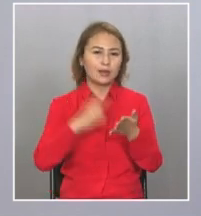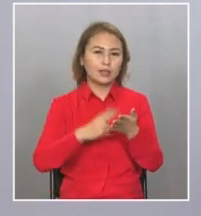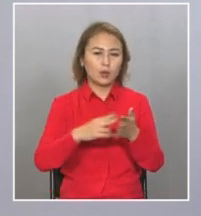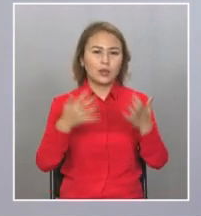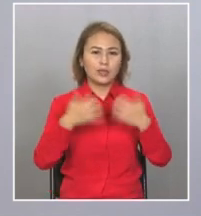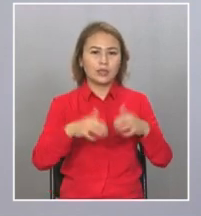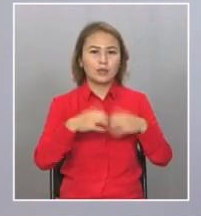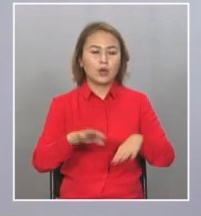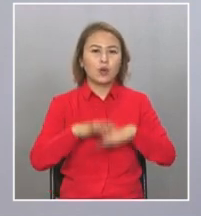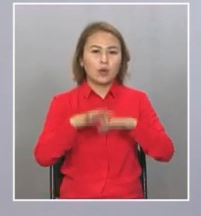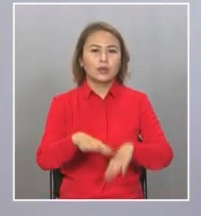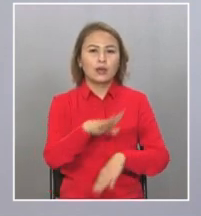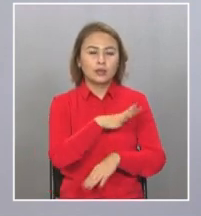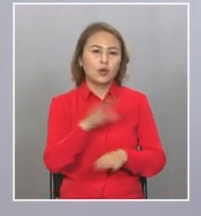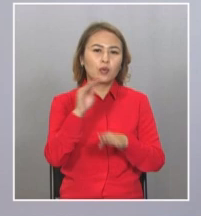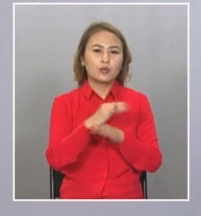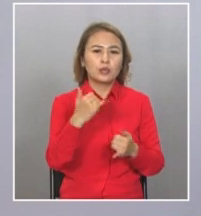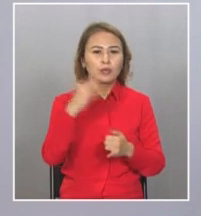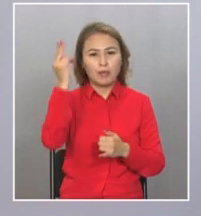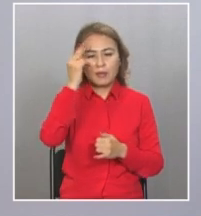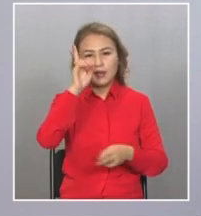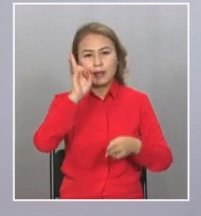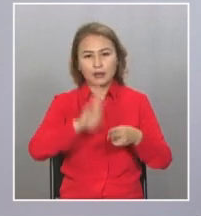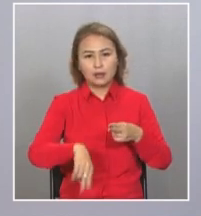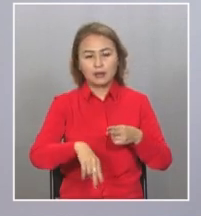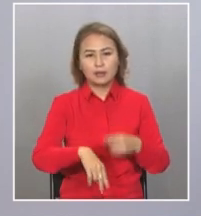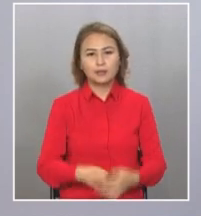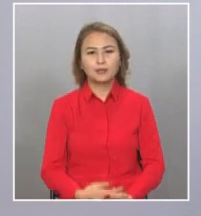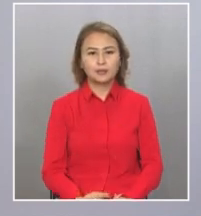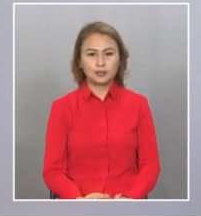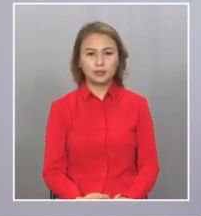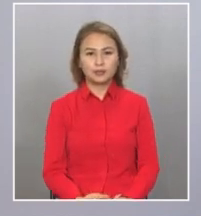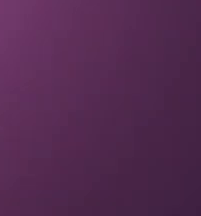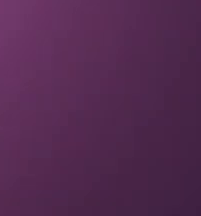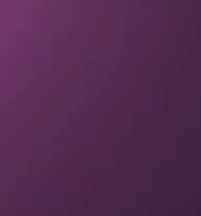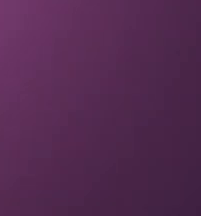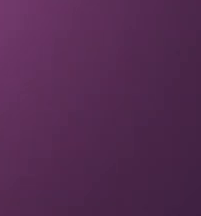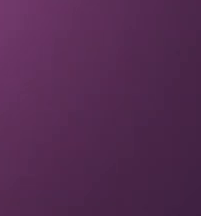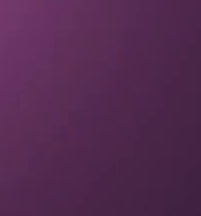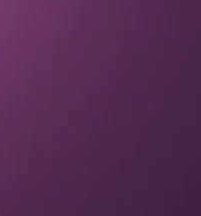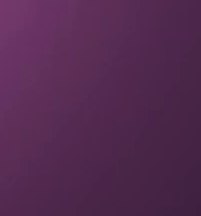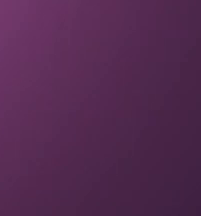есептер шығаруда қолдандық. Бүгінгі сабағымыз осымен аяқталды. Сау болыңыздар!